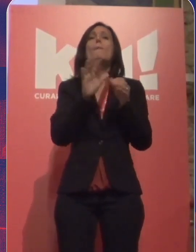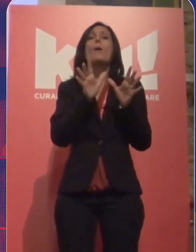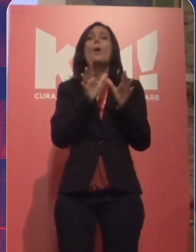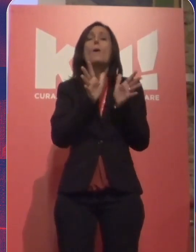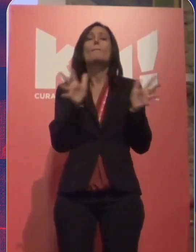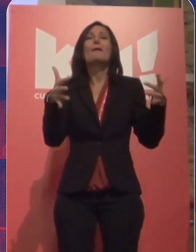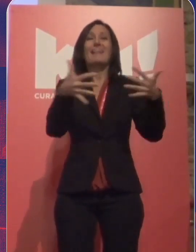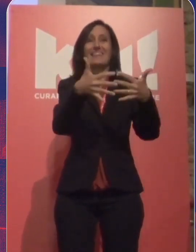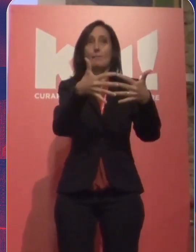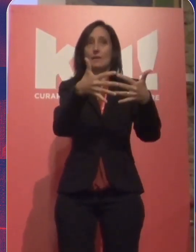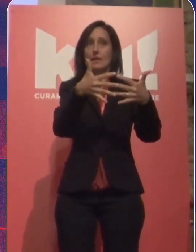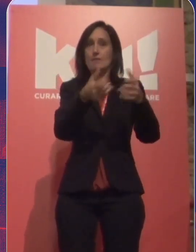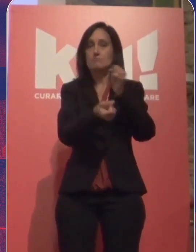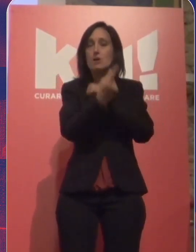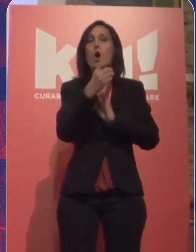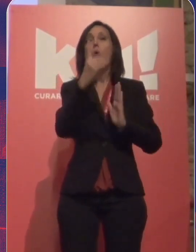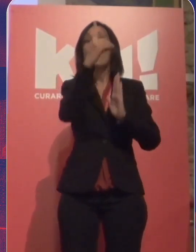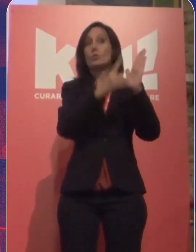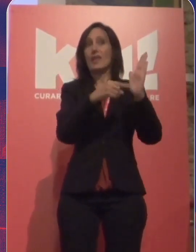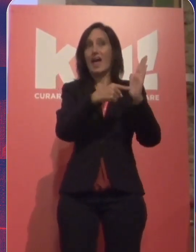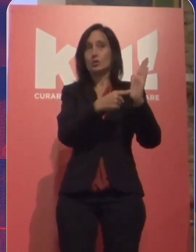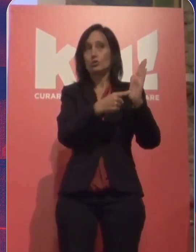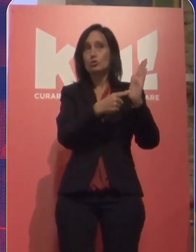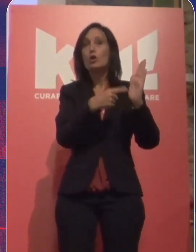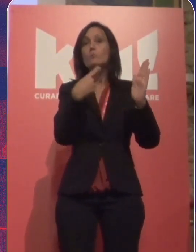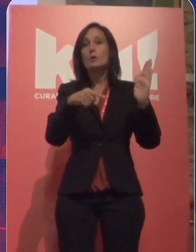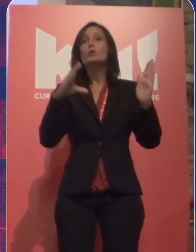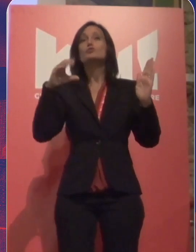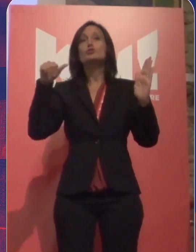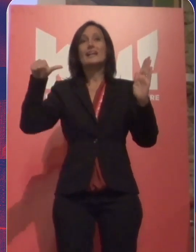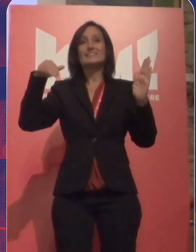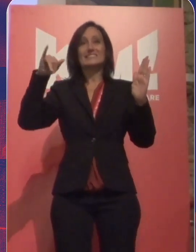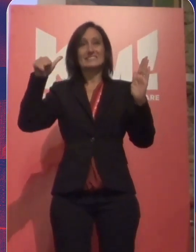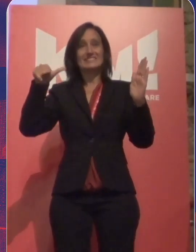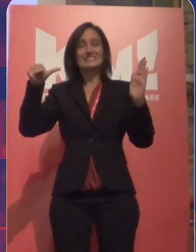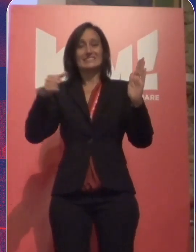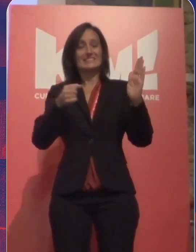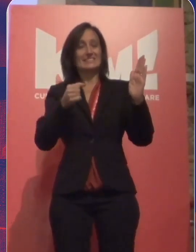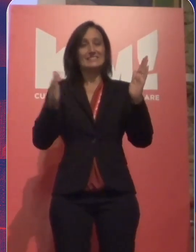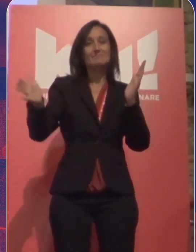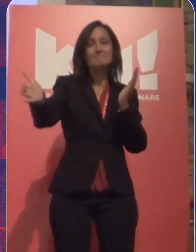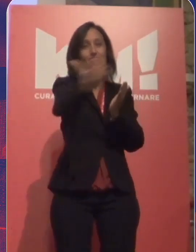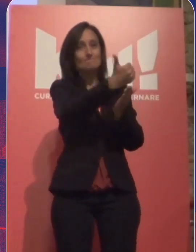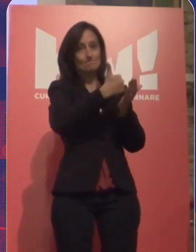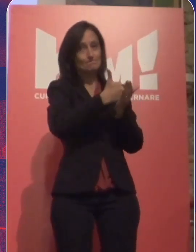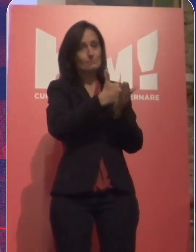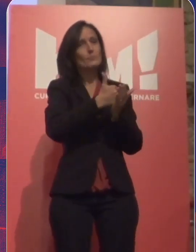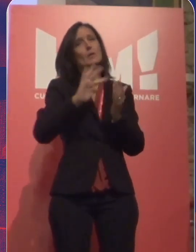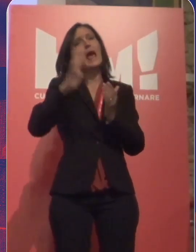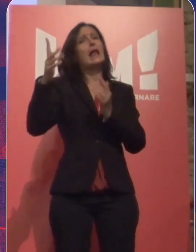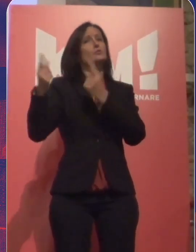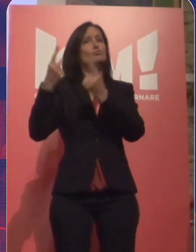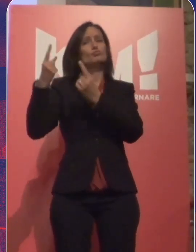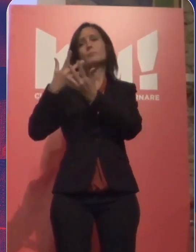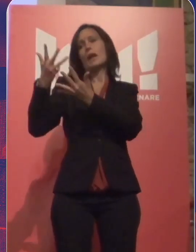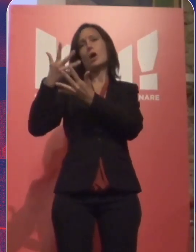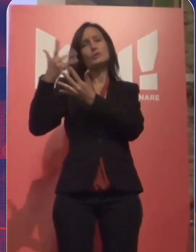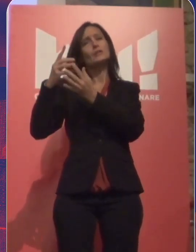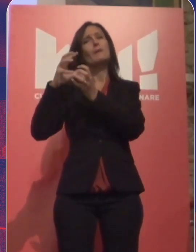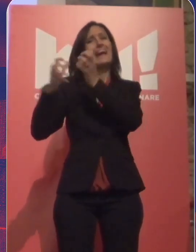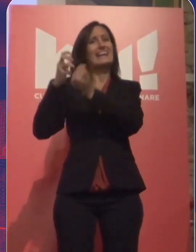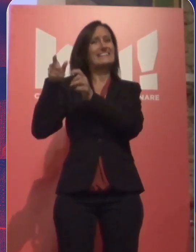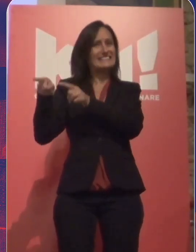ammesso in luce in altre in altre sue narrazioni insomma della crisi cioè